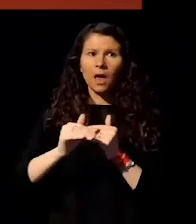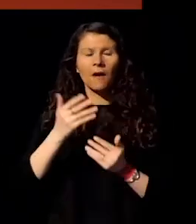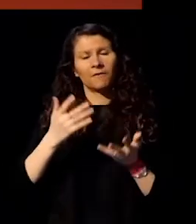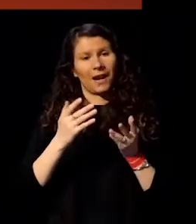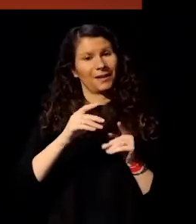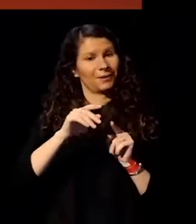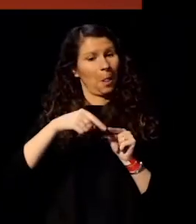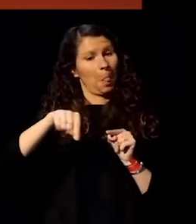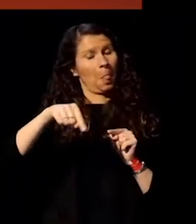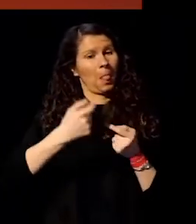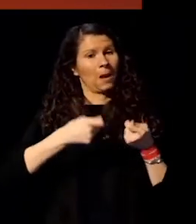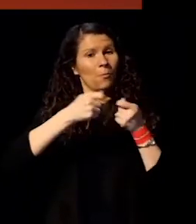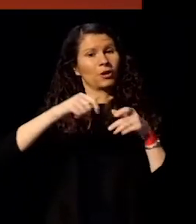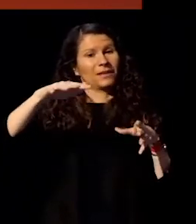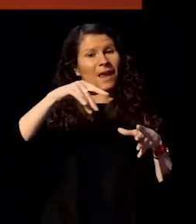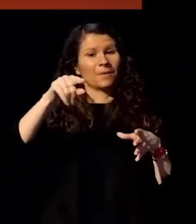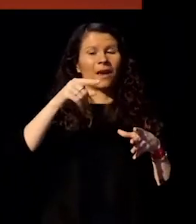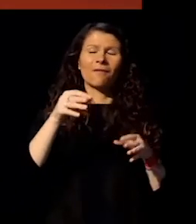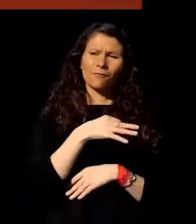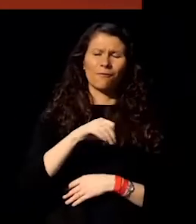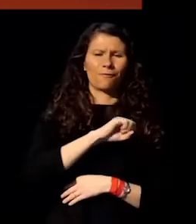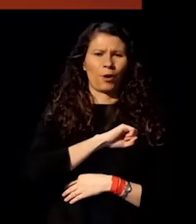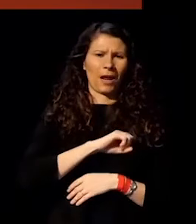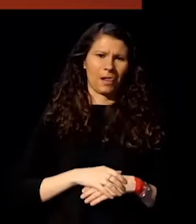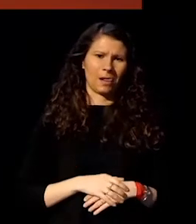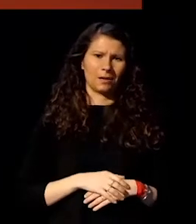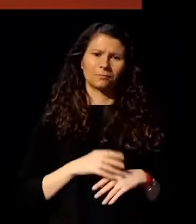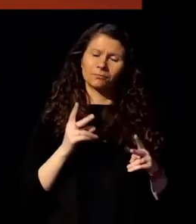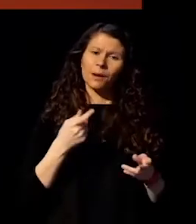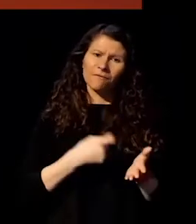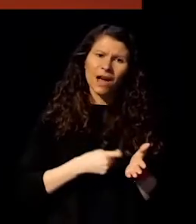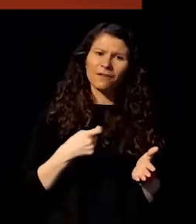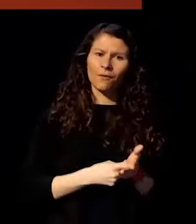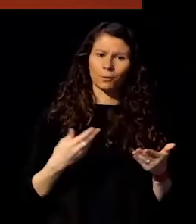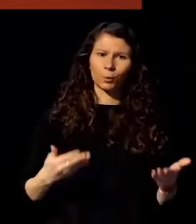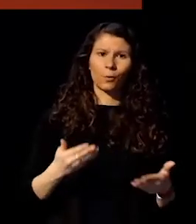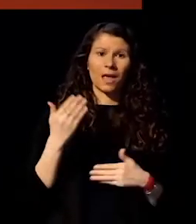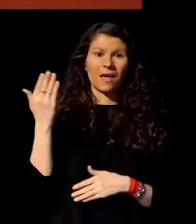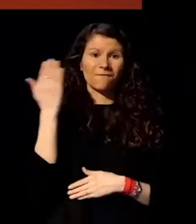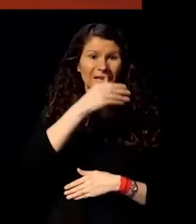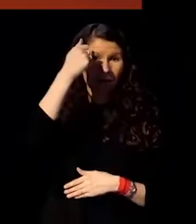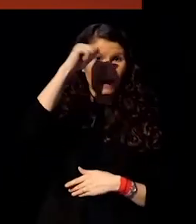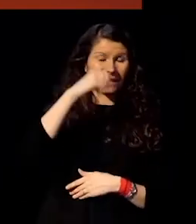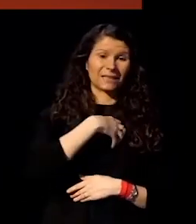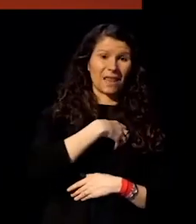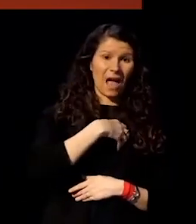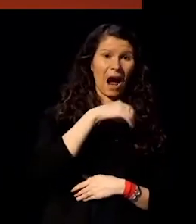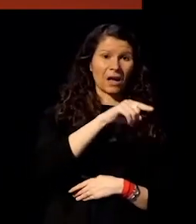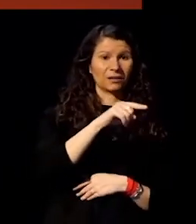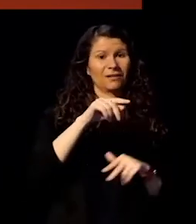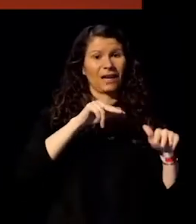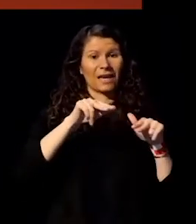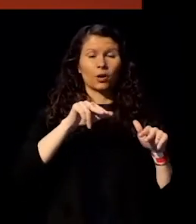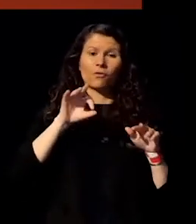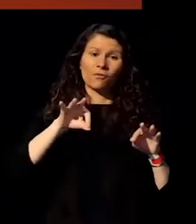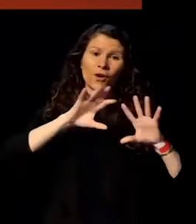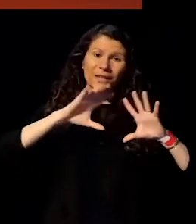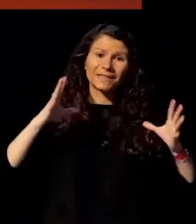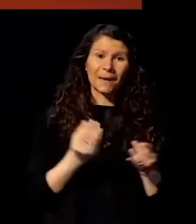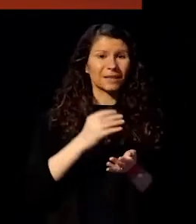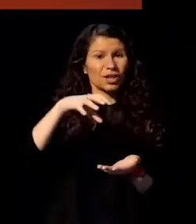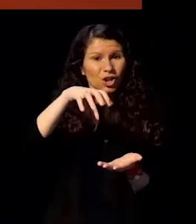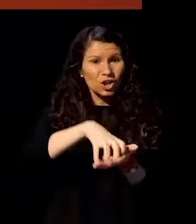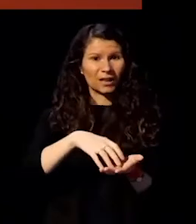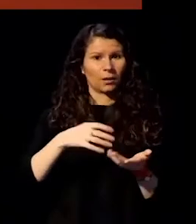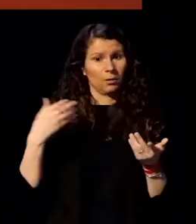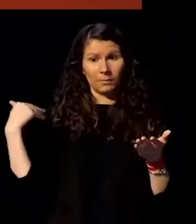auf Bundesebene nutzt. Und es war ein Wert an sich, dass aus einem Westberliner Senat eine Regierung für die ganze Stadt wurde. Das